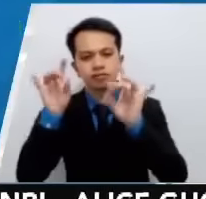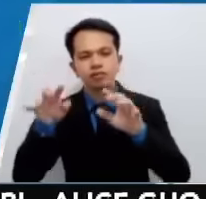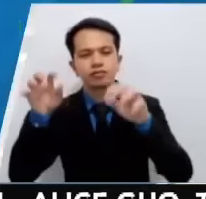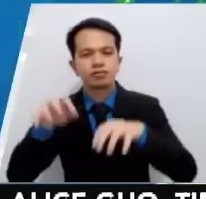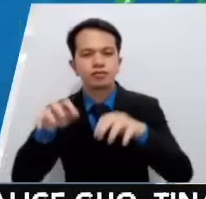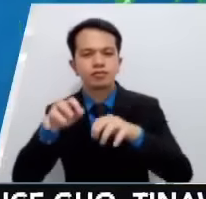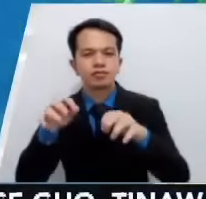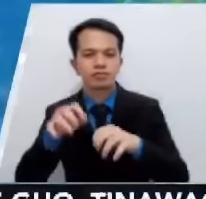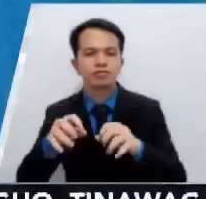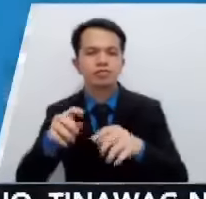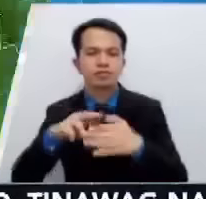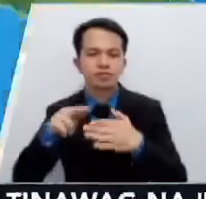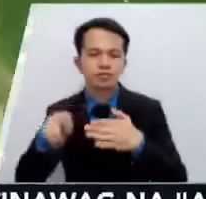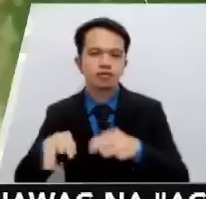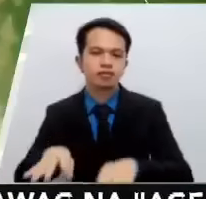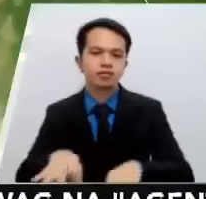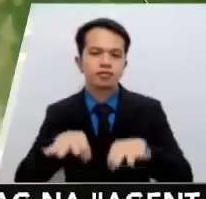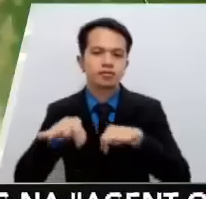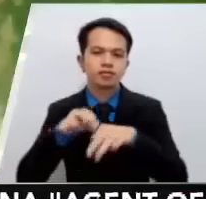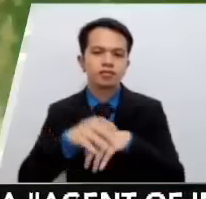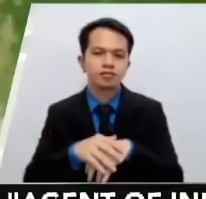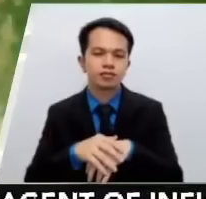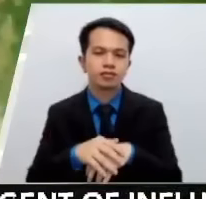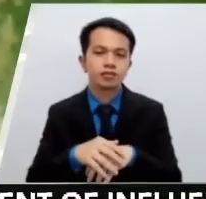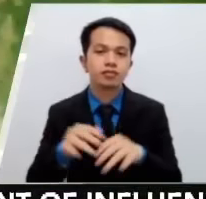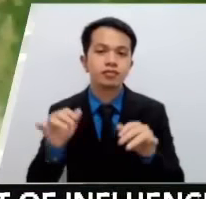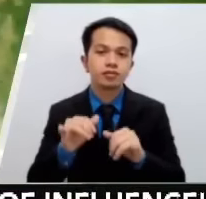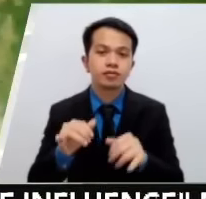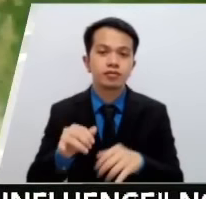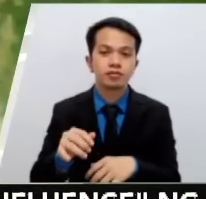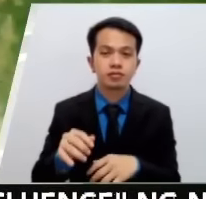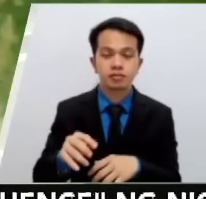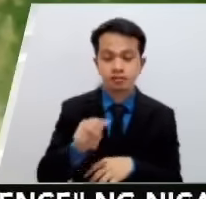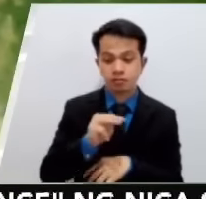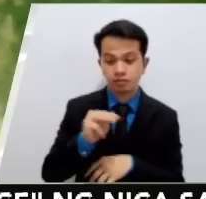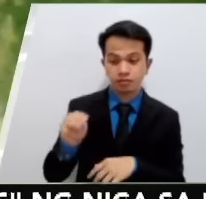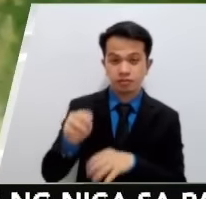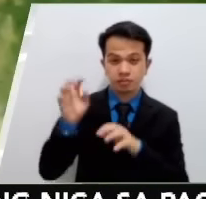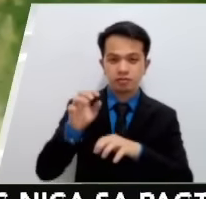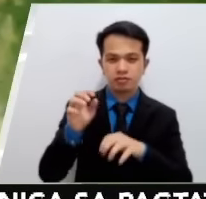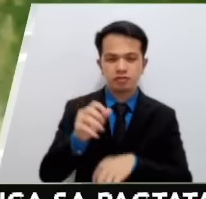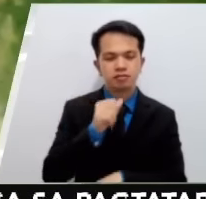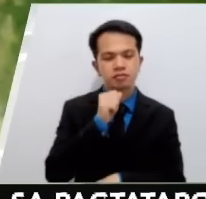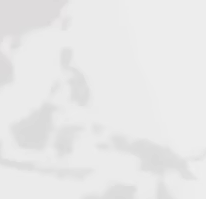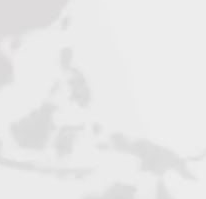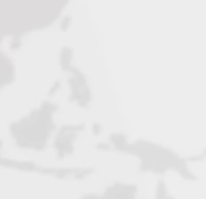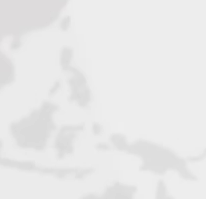landslide. Mananatili namang mababa ang tsansa ng ulan dito sa Metro Manila.